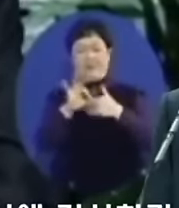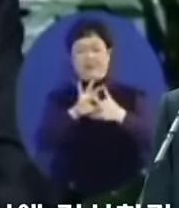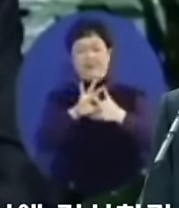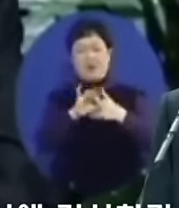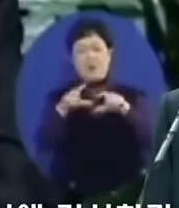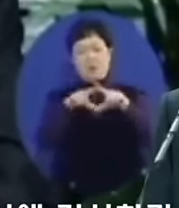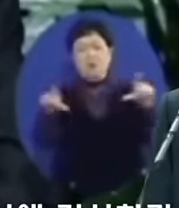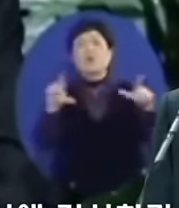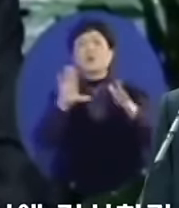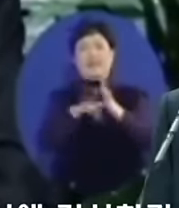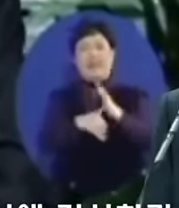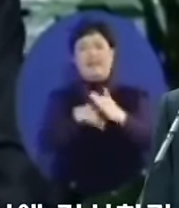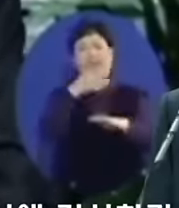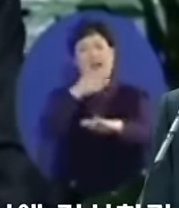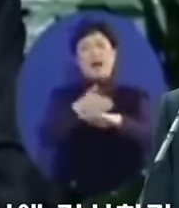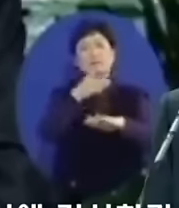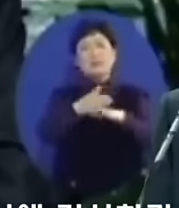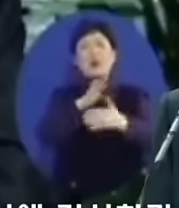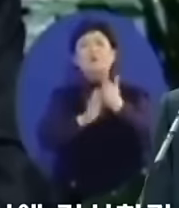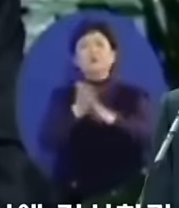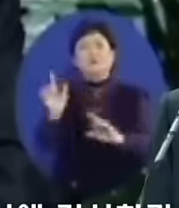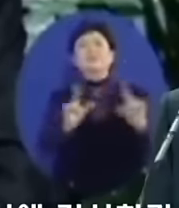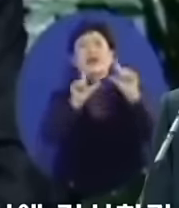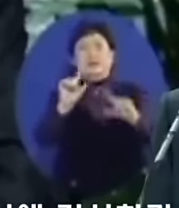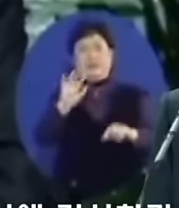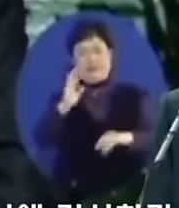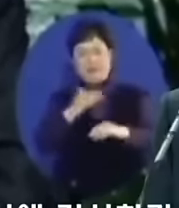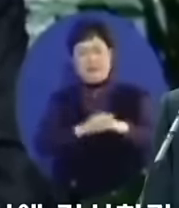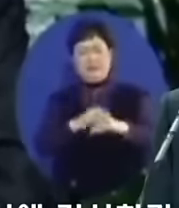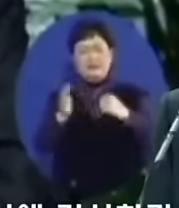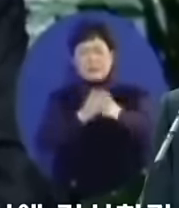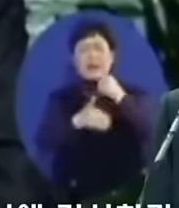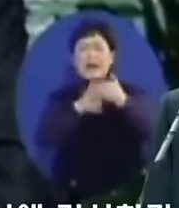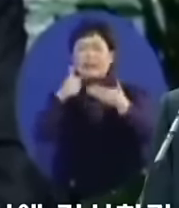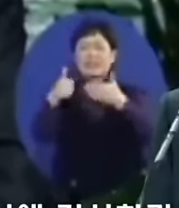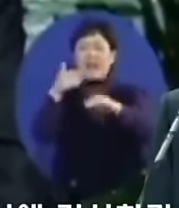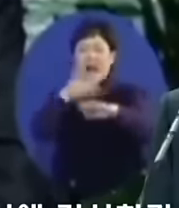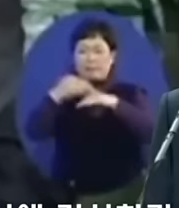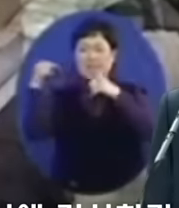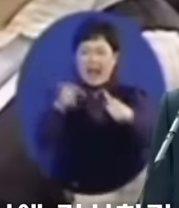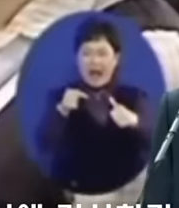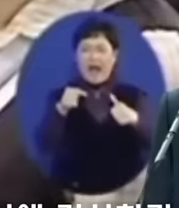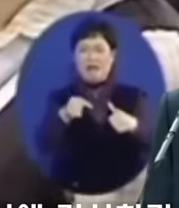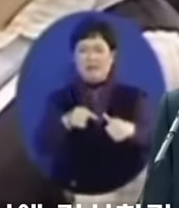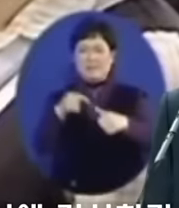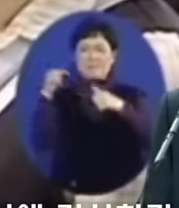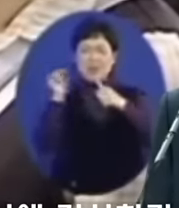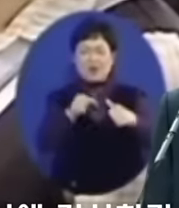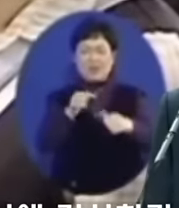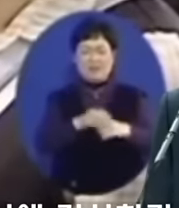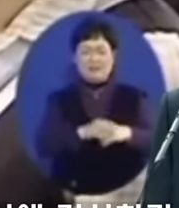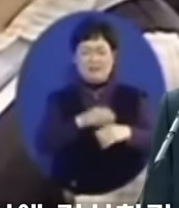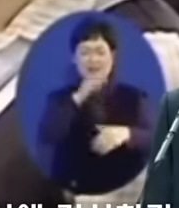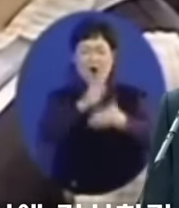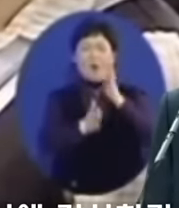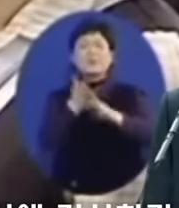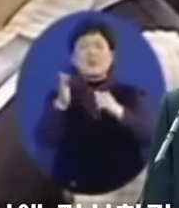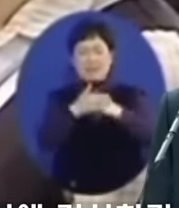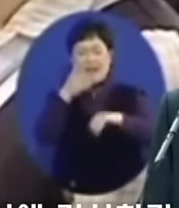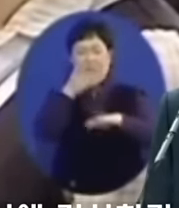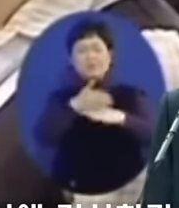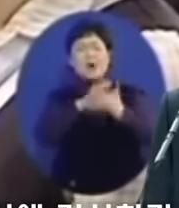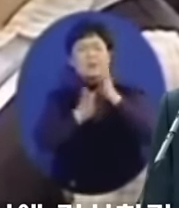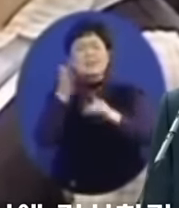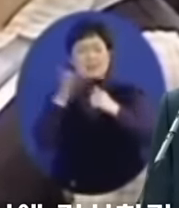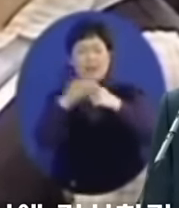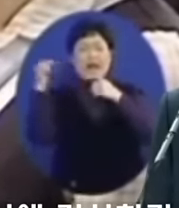보통 때야 감사 안 하고 살지요. 그렇기 때문에 하나님이 감사하라고 명령하는 것입니다. 안 하니까 하라는 것이지. 그러므로